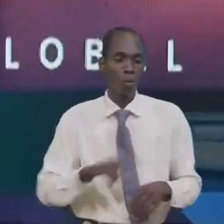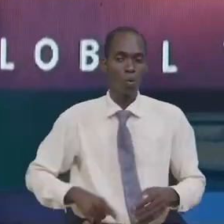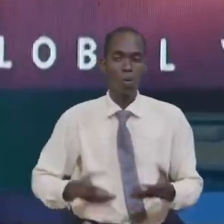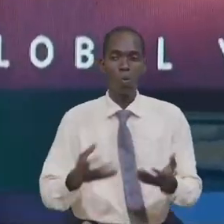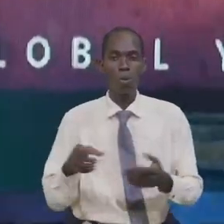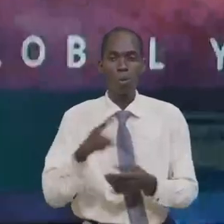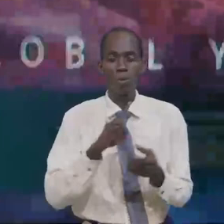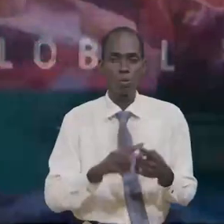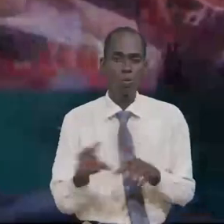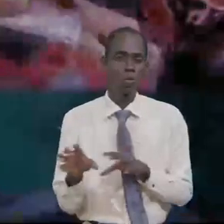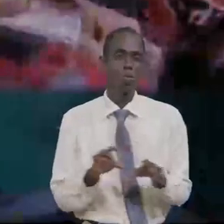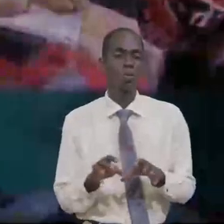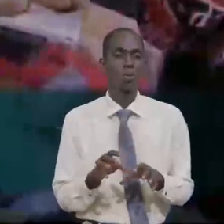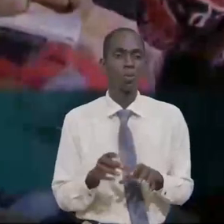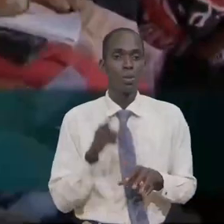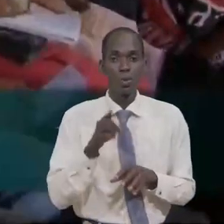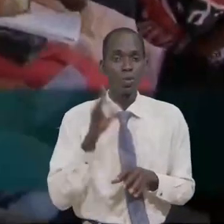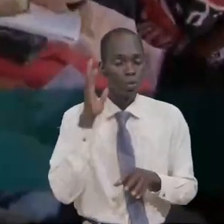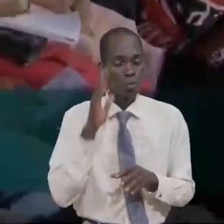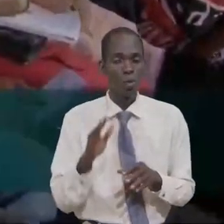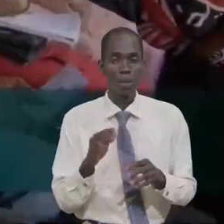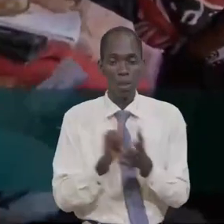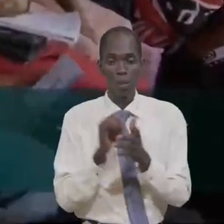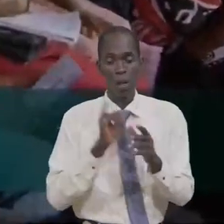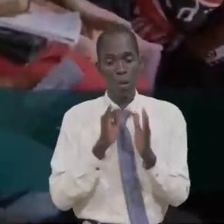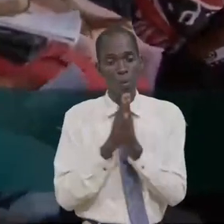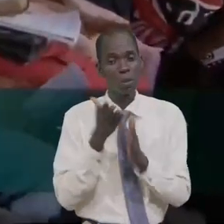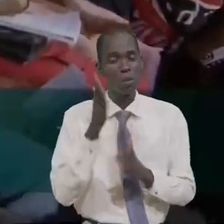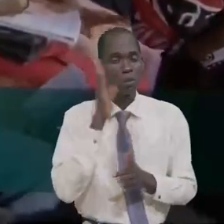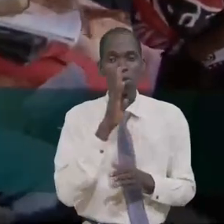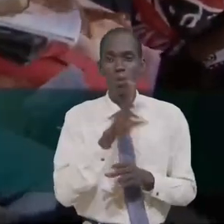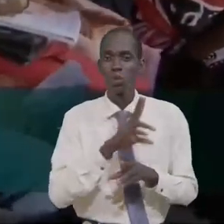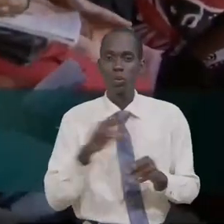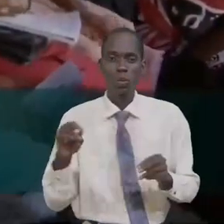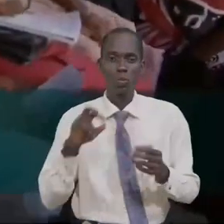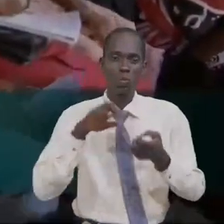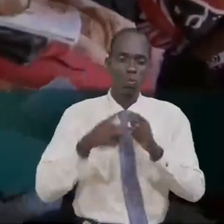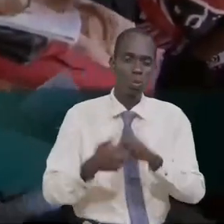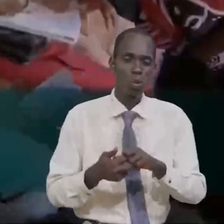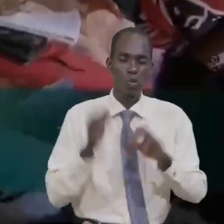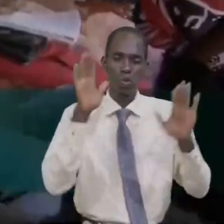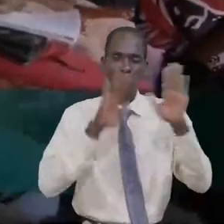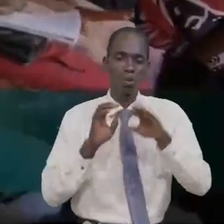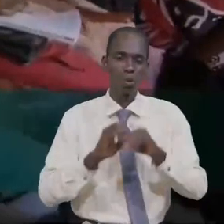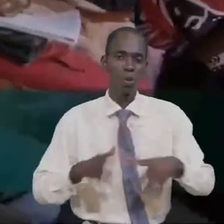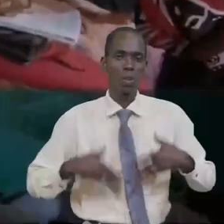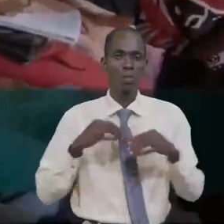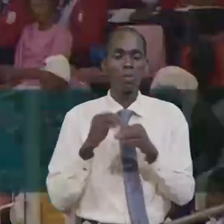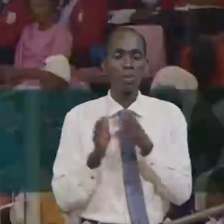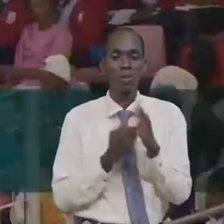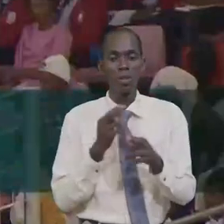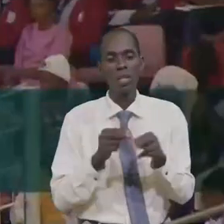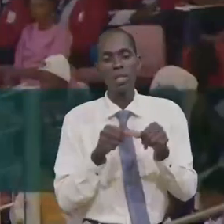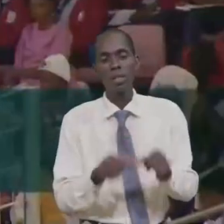la calamité je prie que la qualité ne vient pas dans ta vie je dis aucune calamité ne viendra dans ta vie reste là reste là reste là